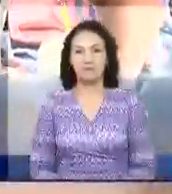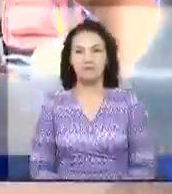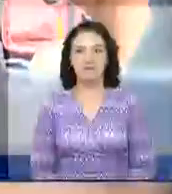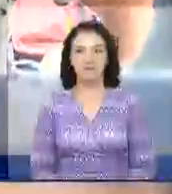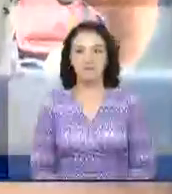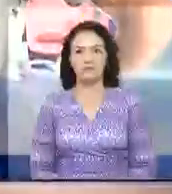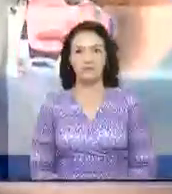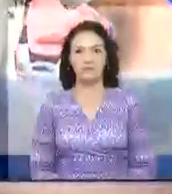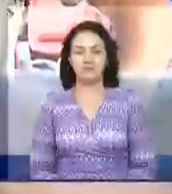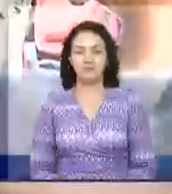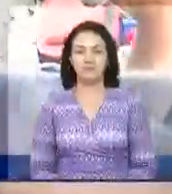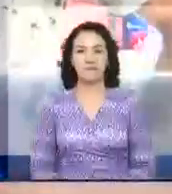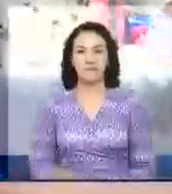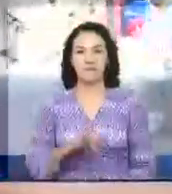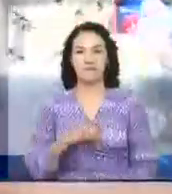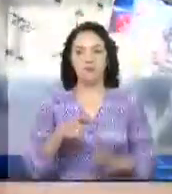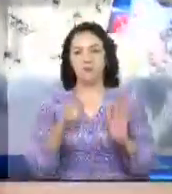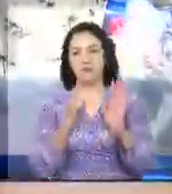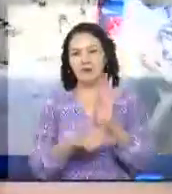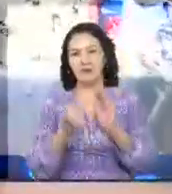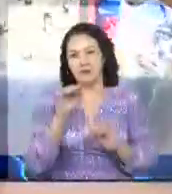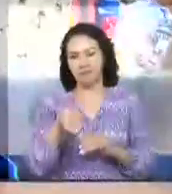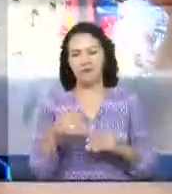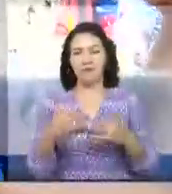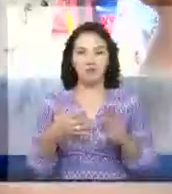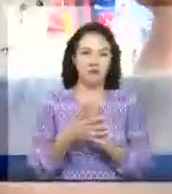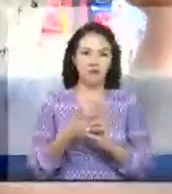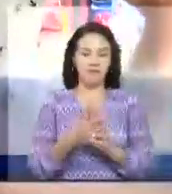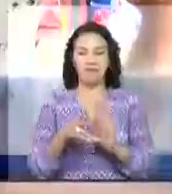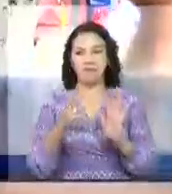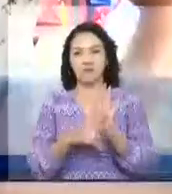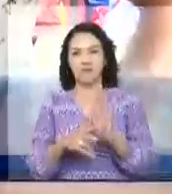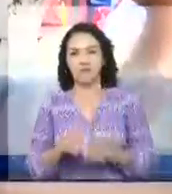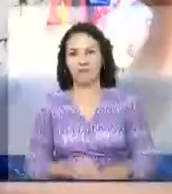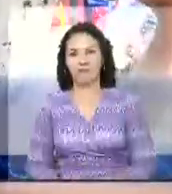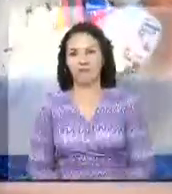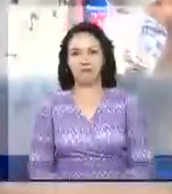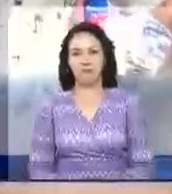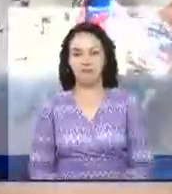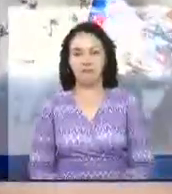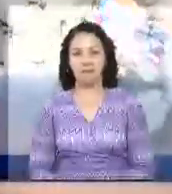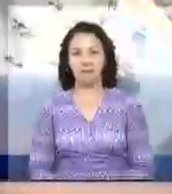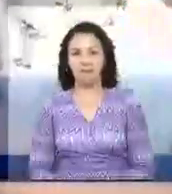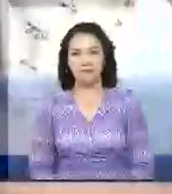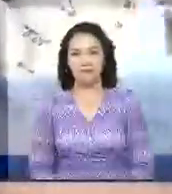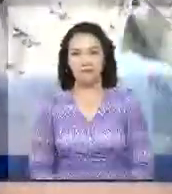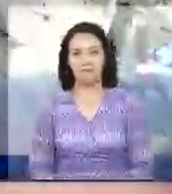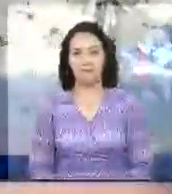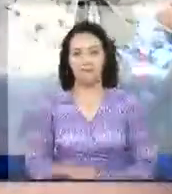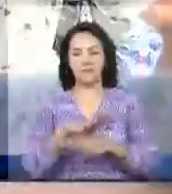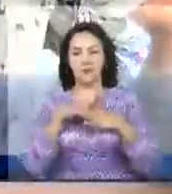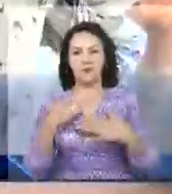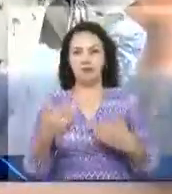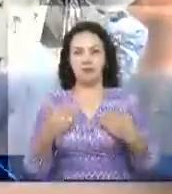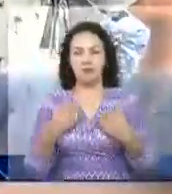вас здесь ребенка в школу? А дети приготовили? Ну, 1070, наверное, уйдет. 80. Это много или мало для вас лично? Ну, это много,